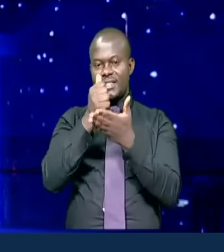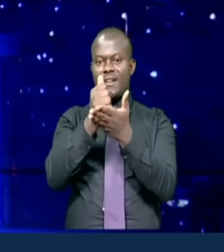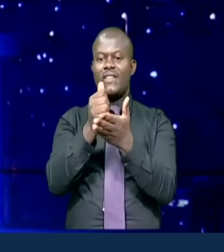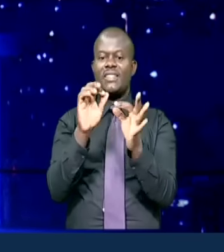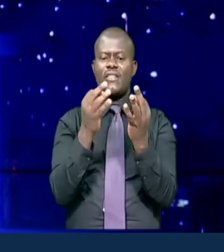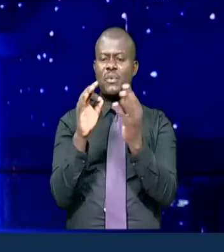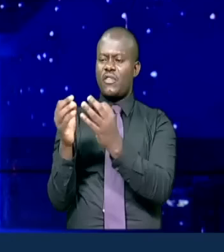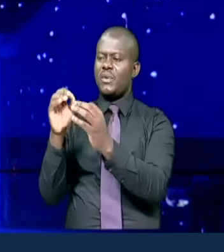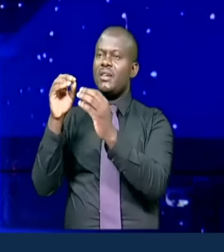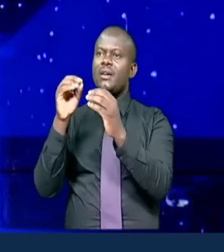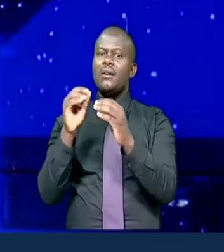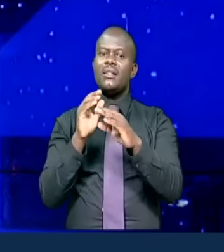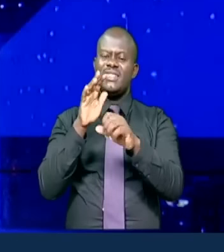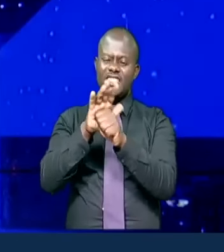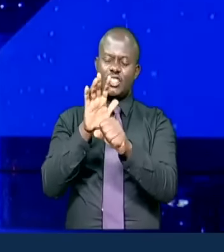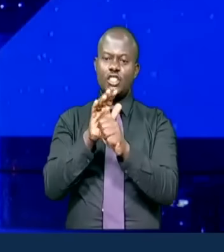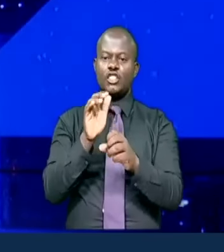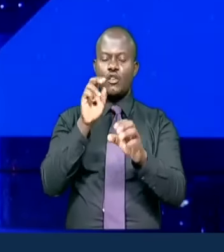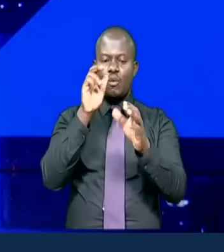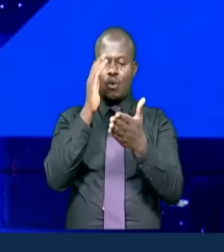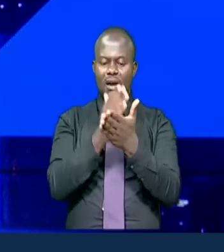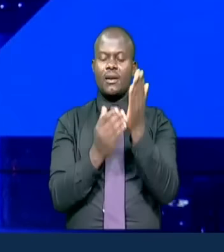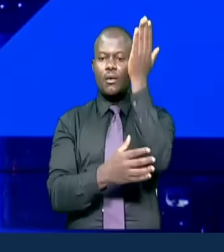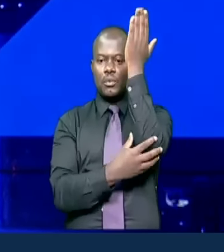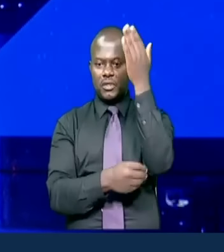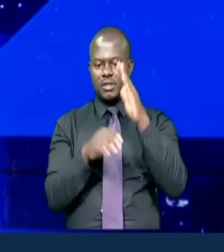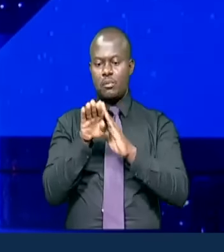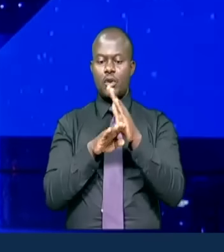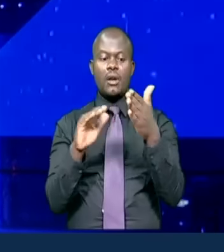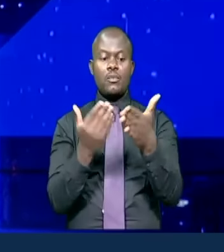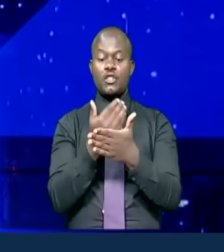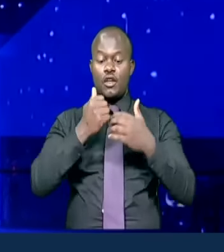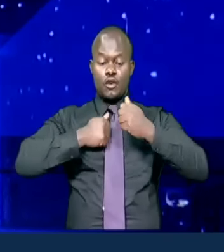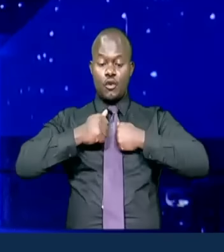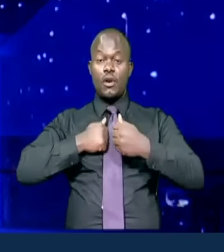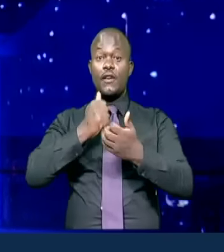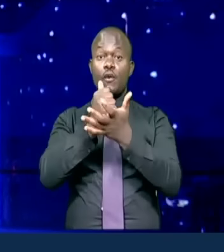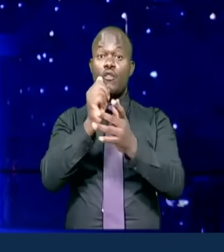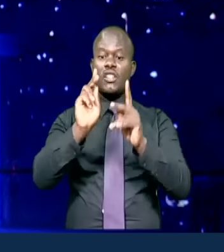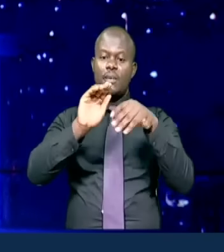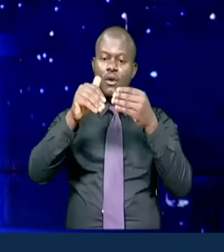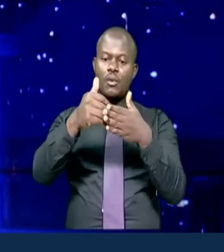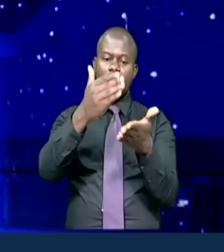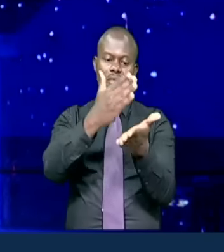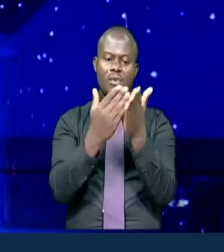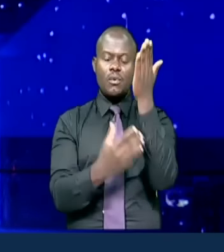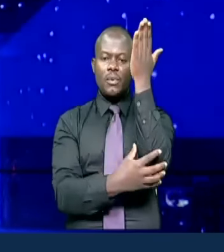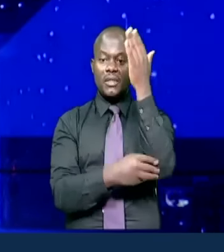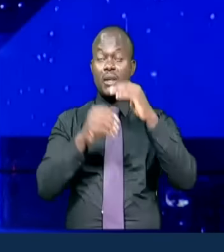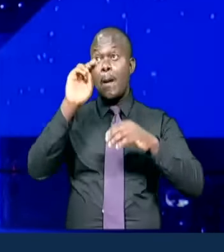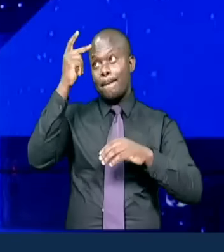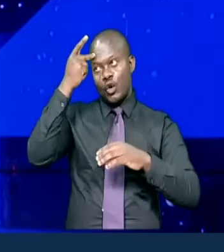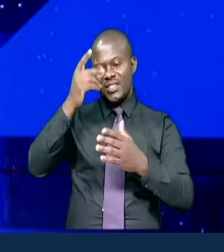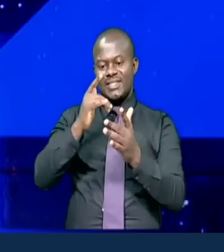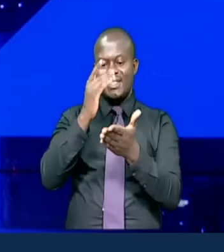13,316 mu gihugu hose kwivana mu bukene. Ni muri gahunda nshya ya leta y'u Rwanda yo gufasha abaturage kwivana mu bukene, politike yemejwe